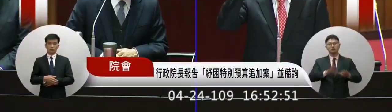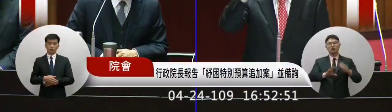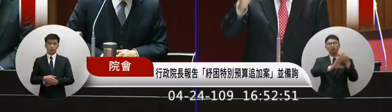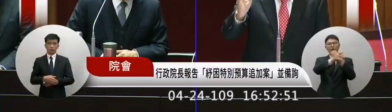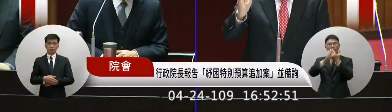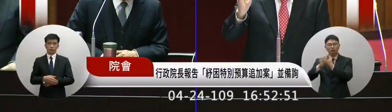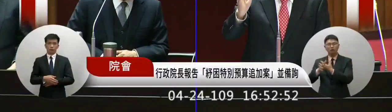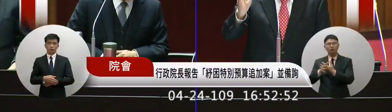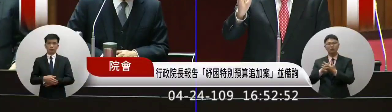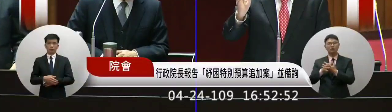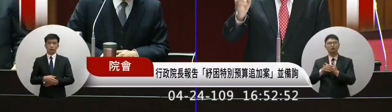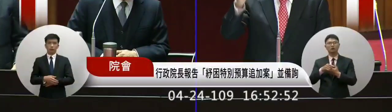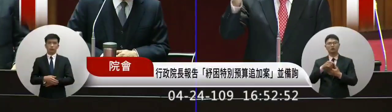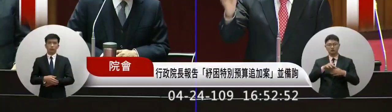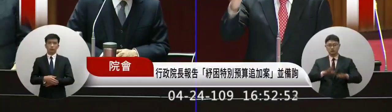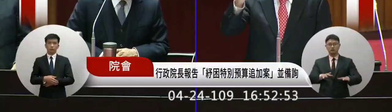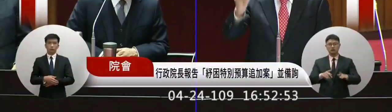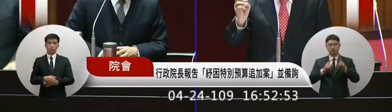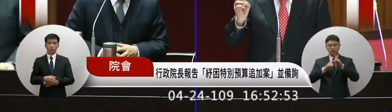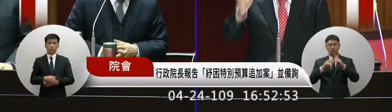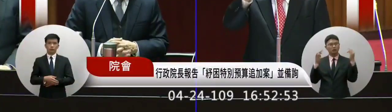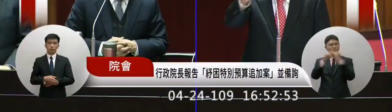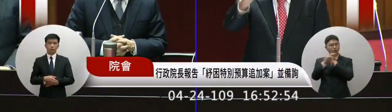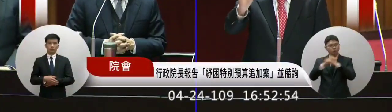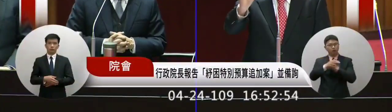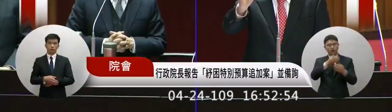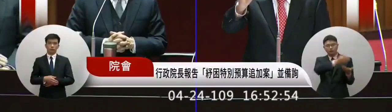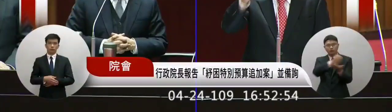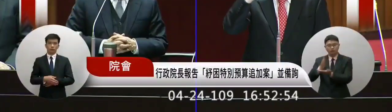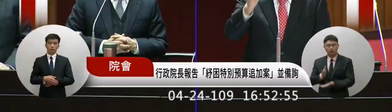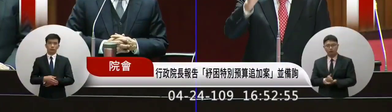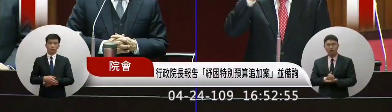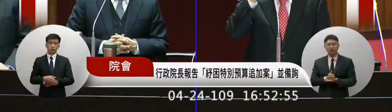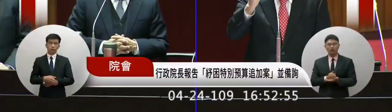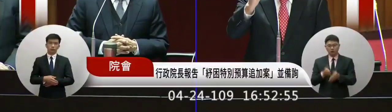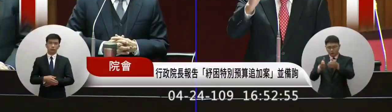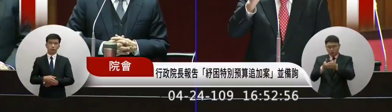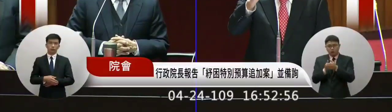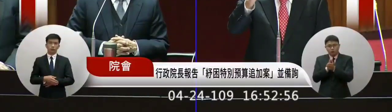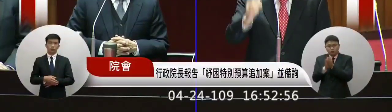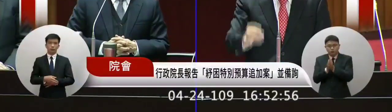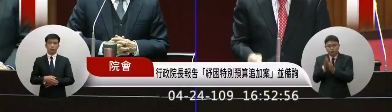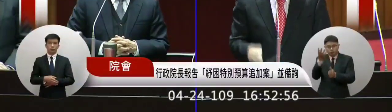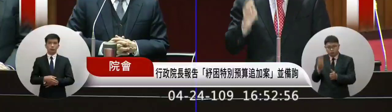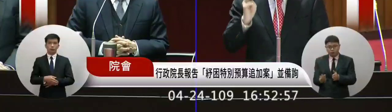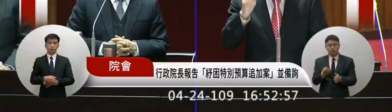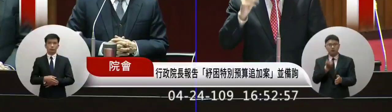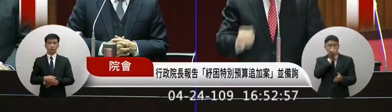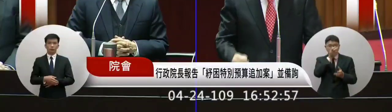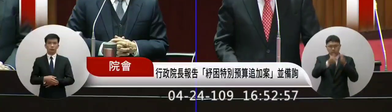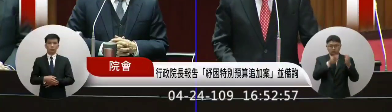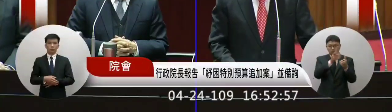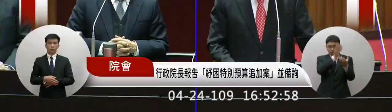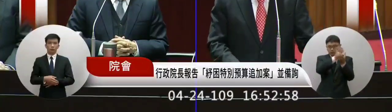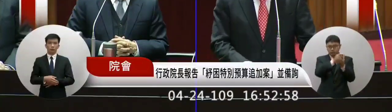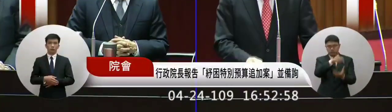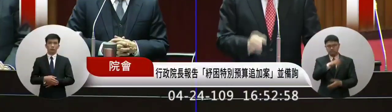因为人流的闭锁而造成需求降低的时候，绝对不能去碰这个石油债。第